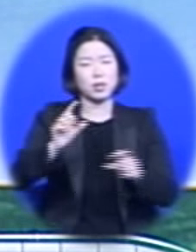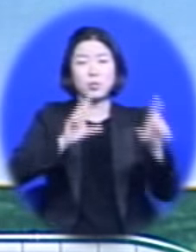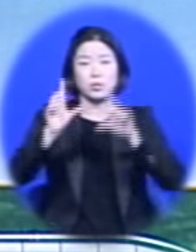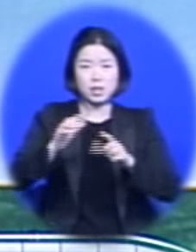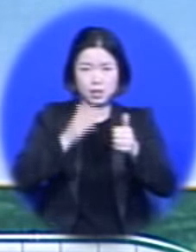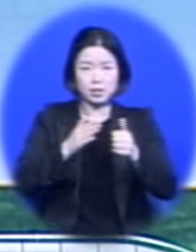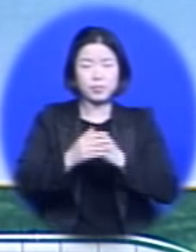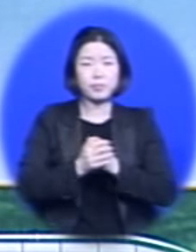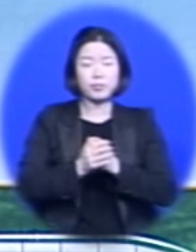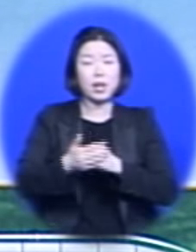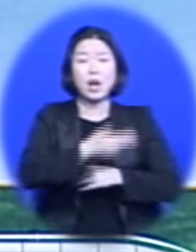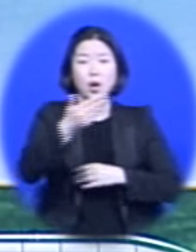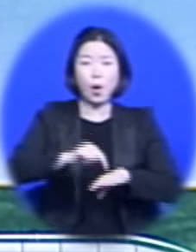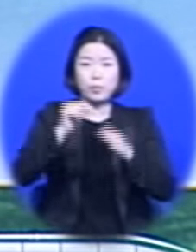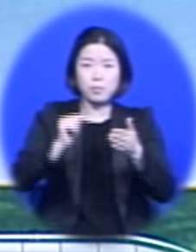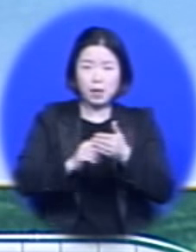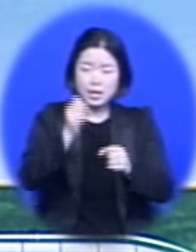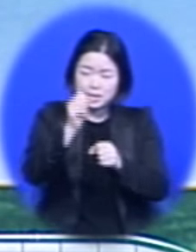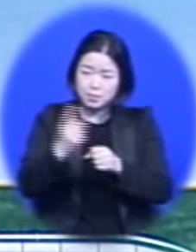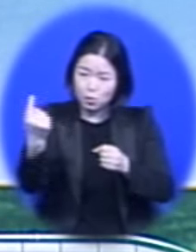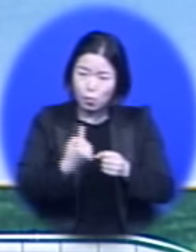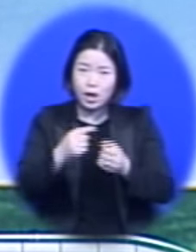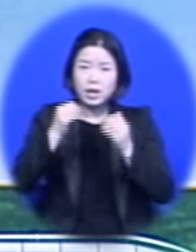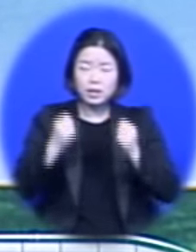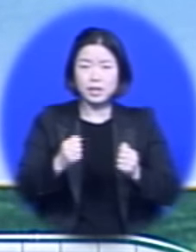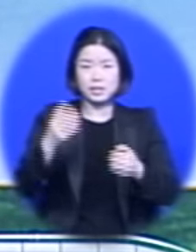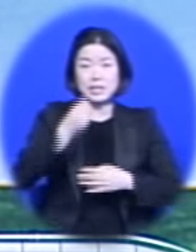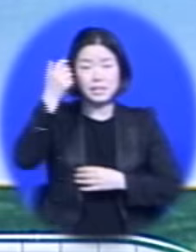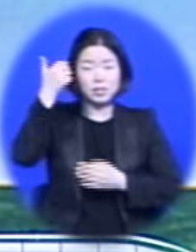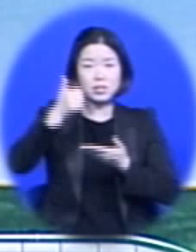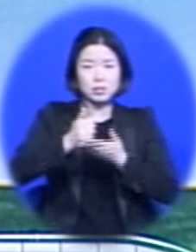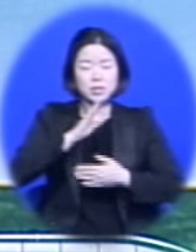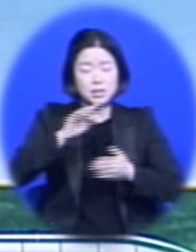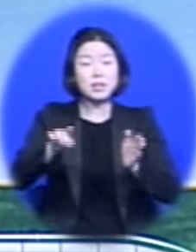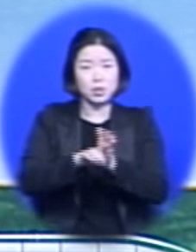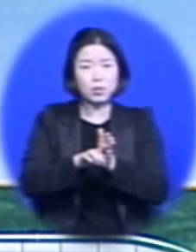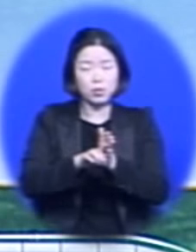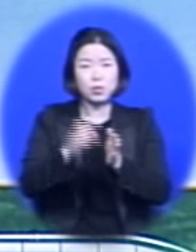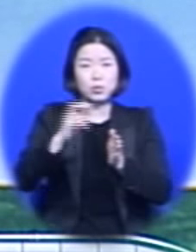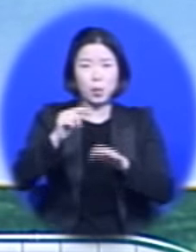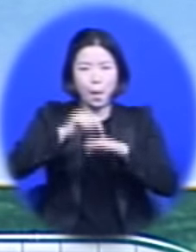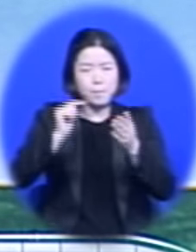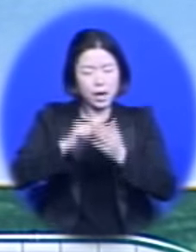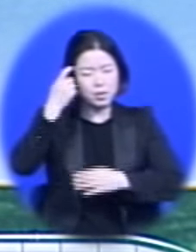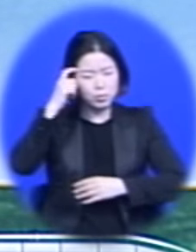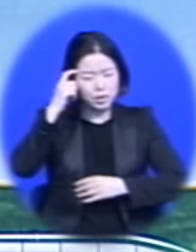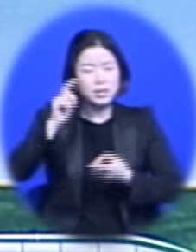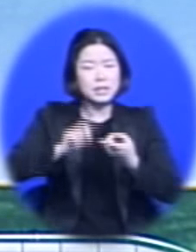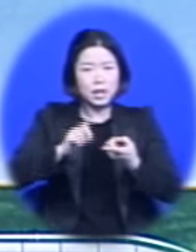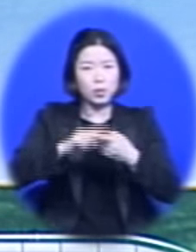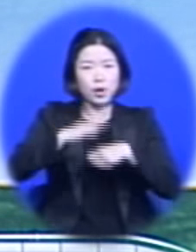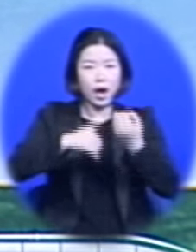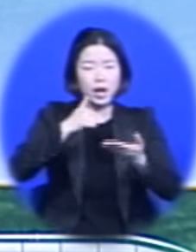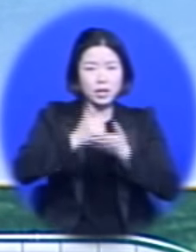여러분이 여러분의 마음에 이미 와 계신 성령님을 진짜 믿고 여러분의 마음의 묵상이 그대로 하나님께 올라간다는